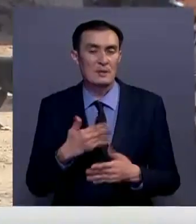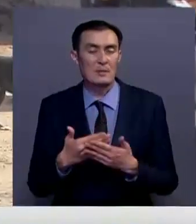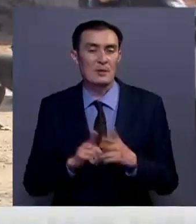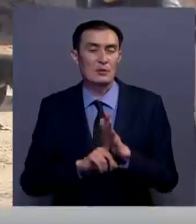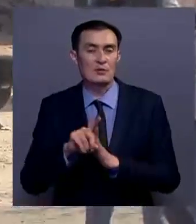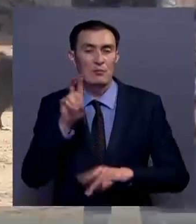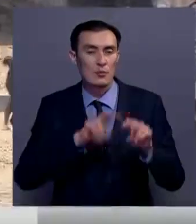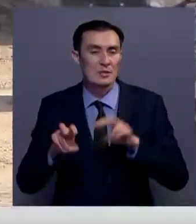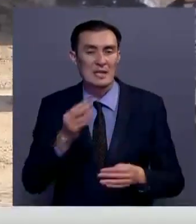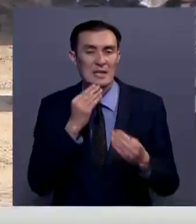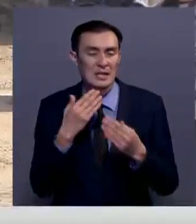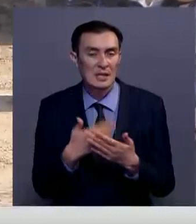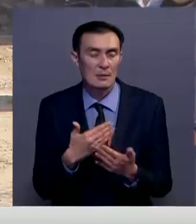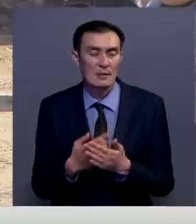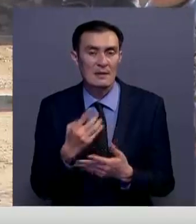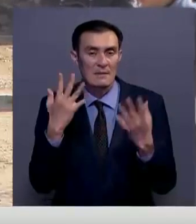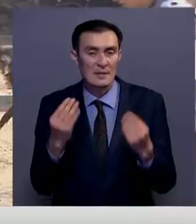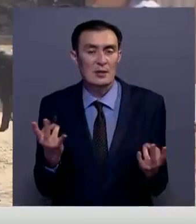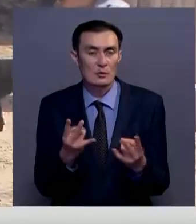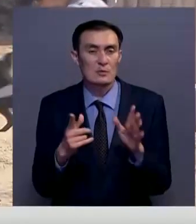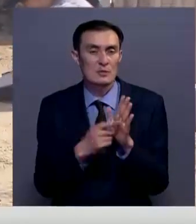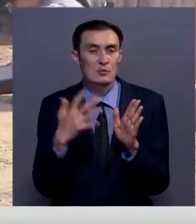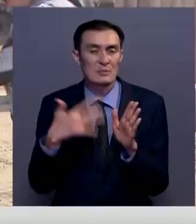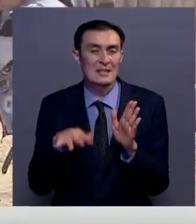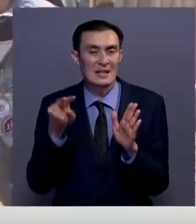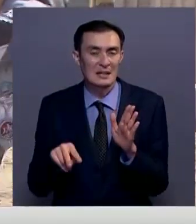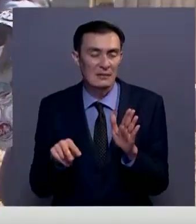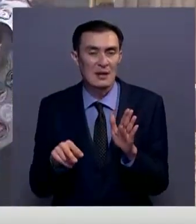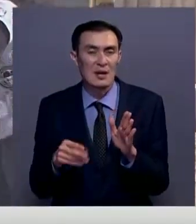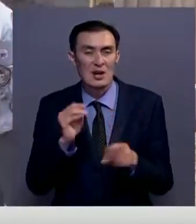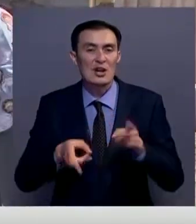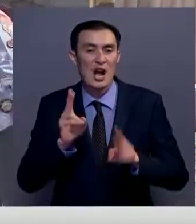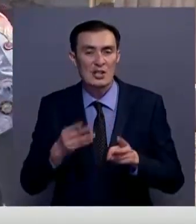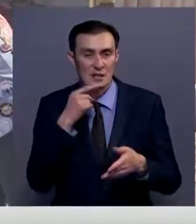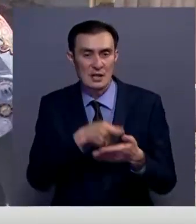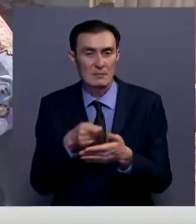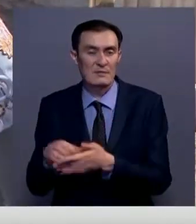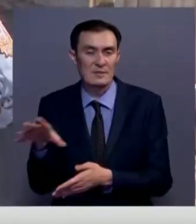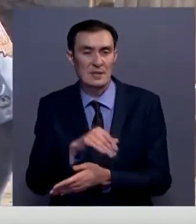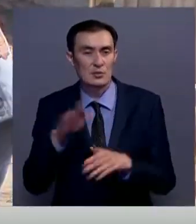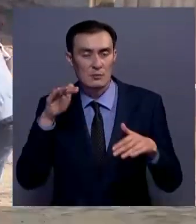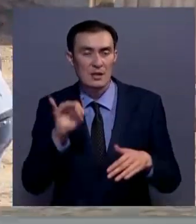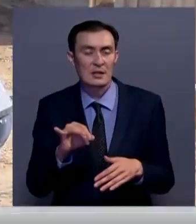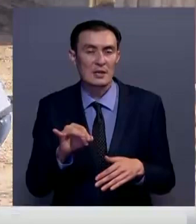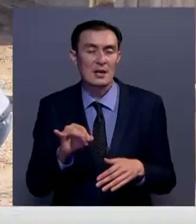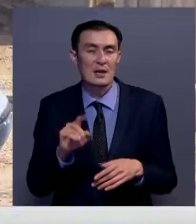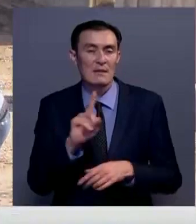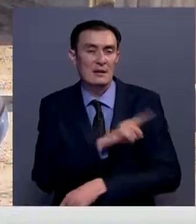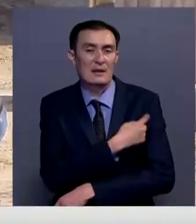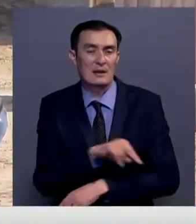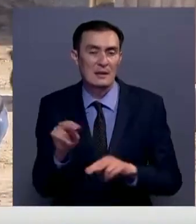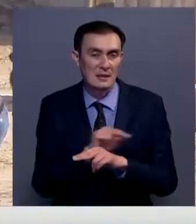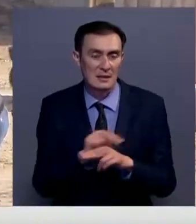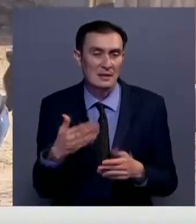еды в день нам нужно 750 литров каши чтоб всех прокормить заканчивая клинике